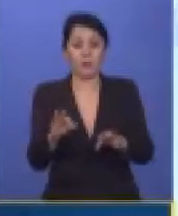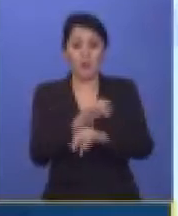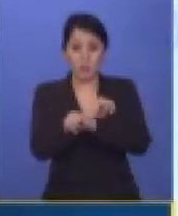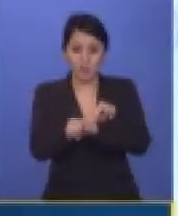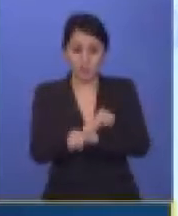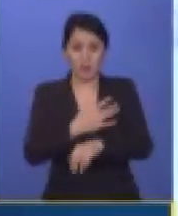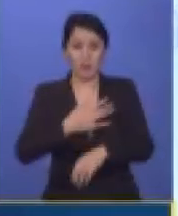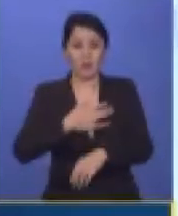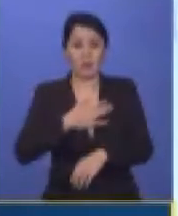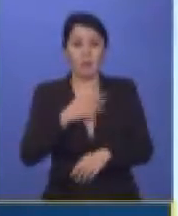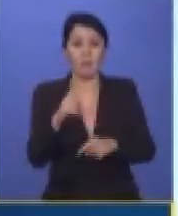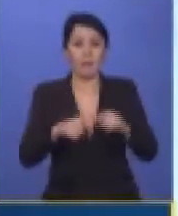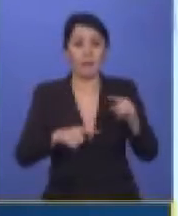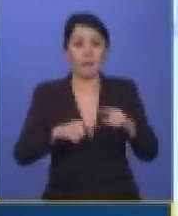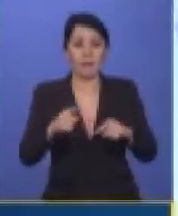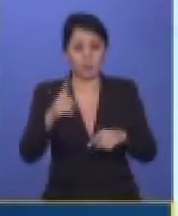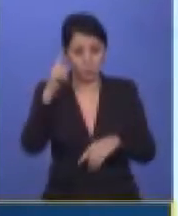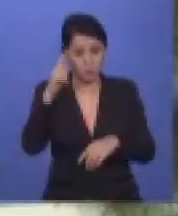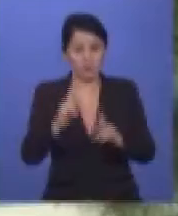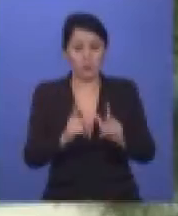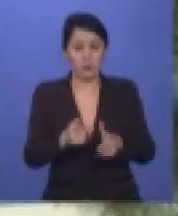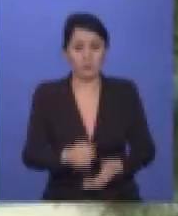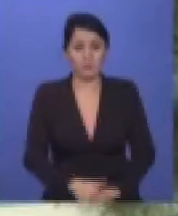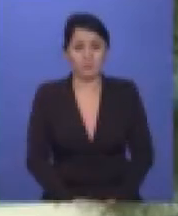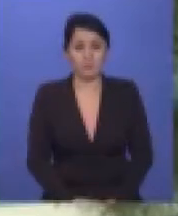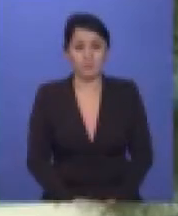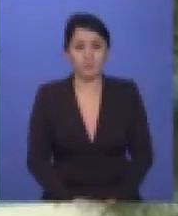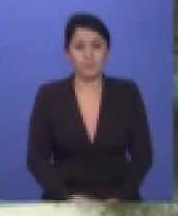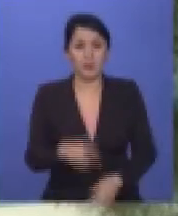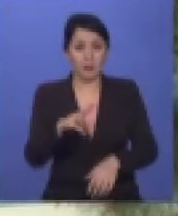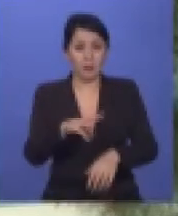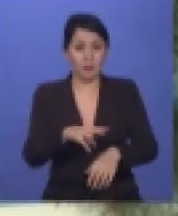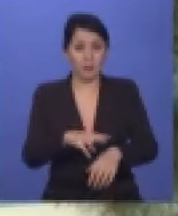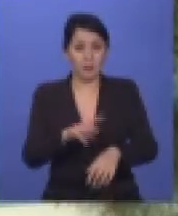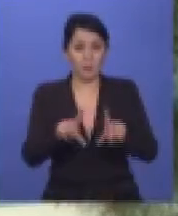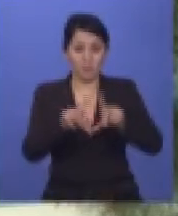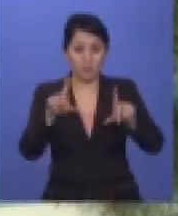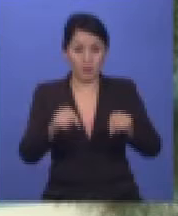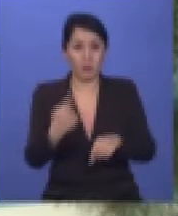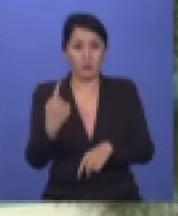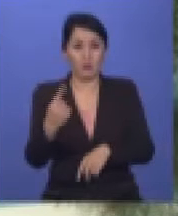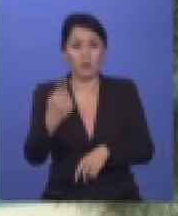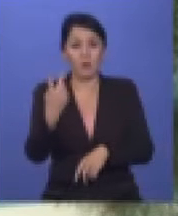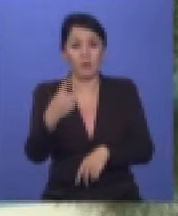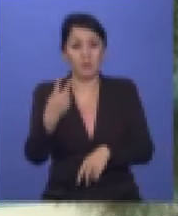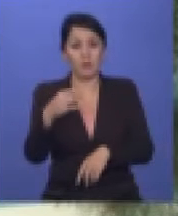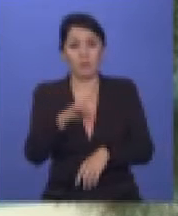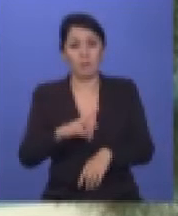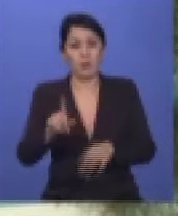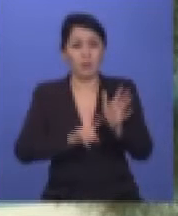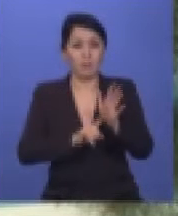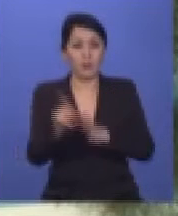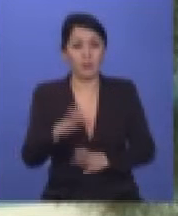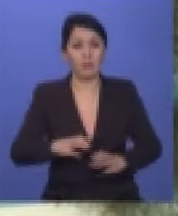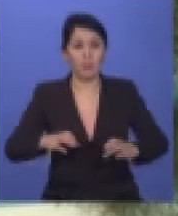от и своих близких, я думаю, для этого. В отделении городской поликлиники номер 1 с 22 ноября